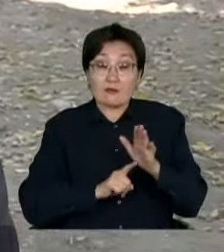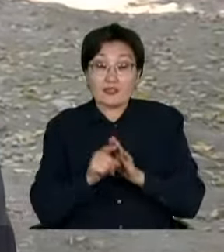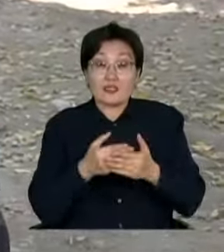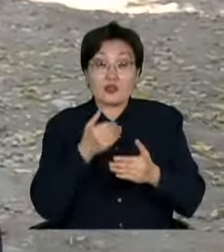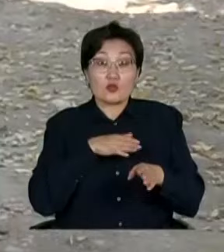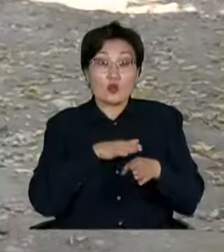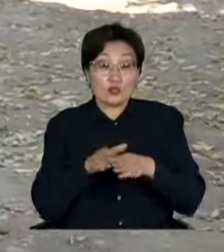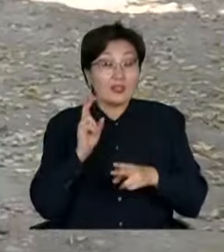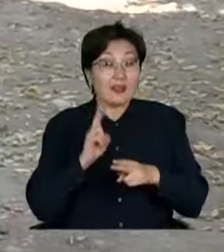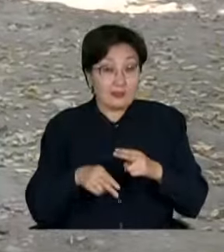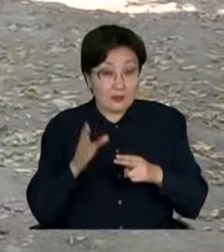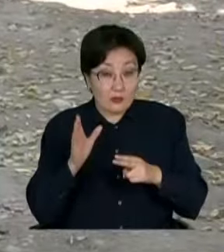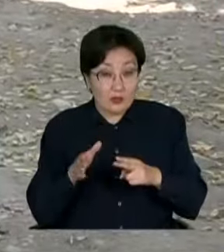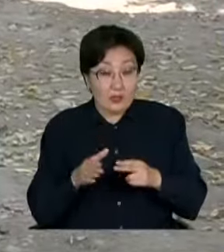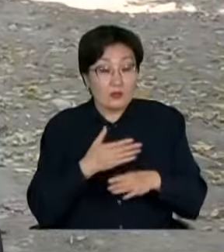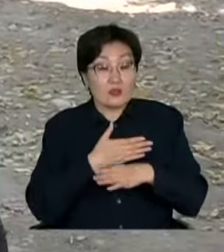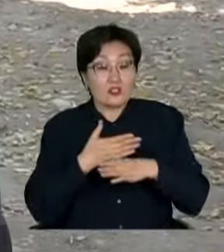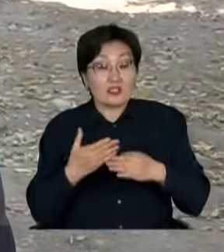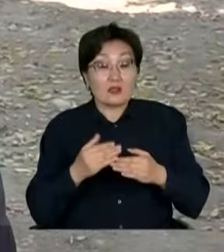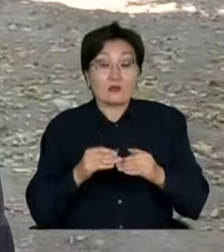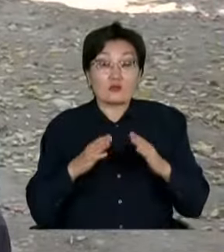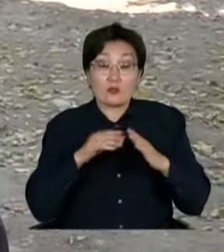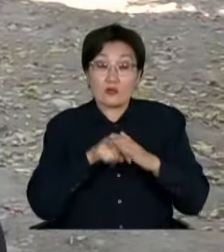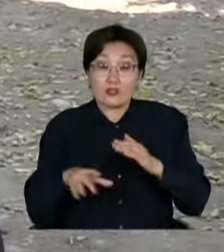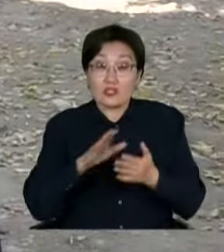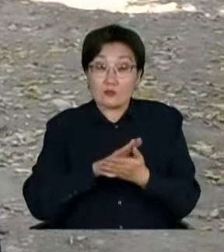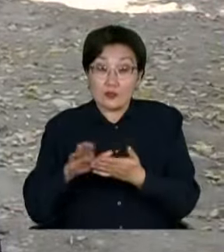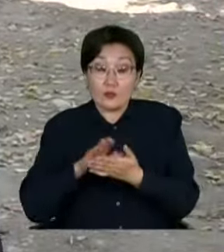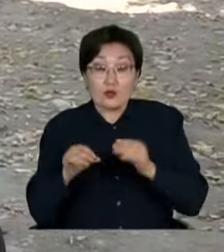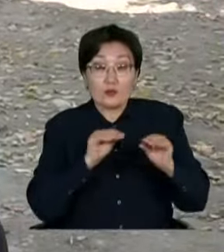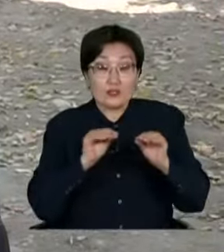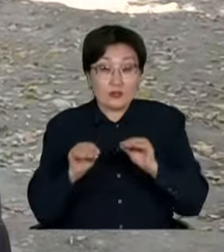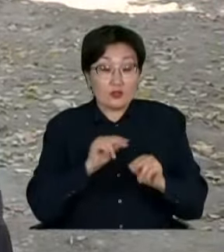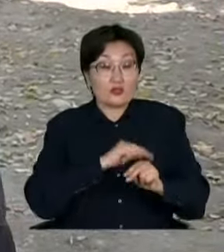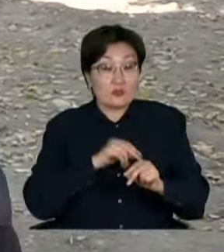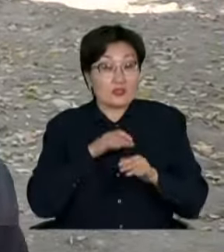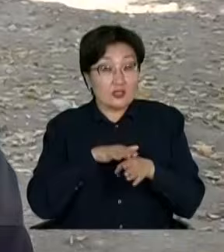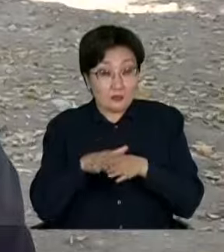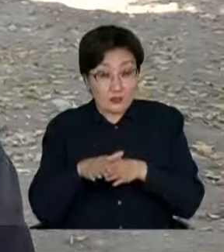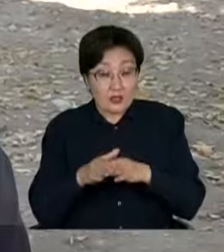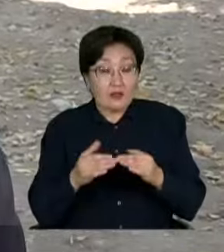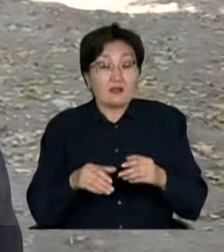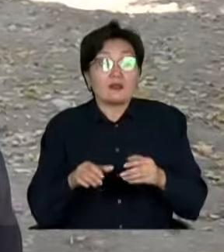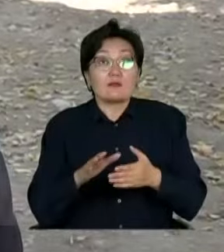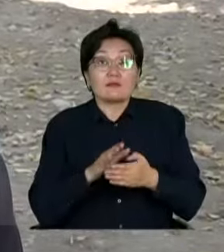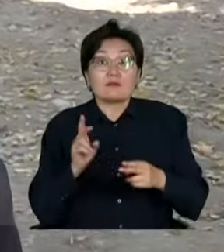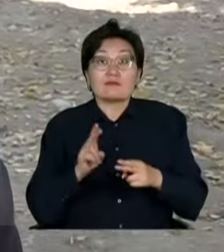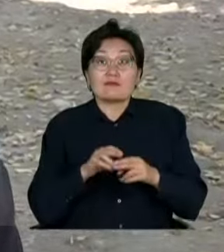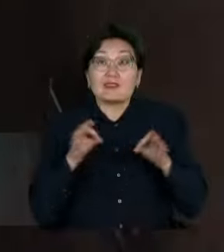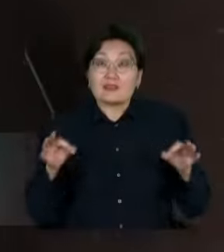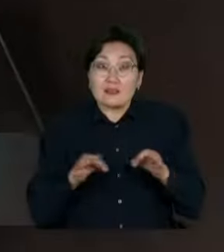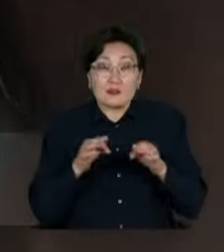дейін толықтай аяқталады. Ал одан кейін аулаларды тазарту және абаттандырумен айналсамыз. Тұрғындар еш уақытта жылусыз